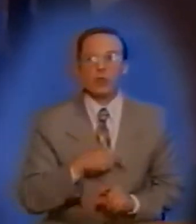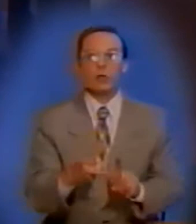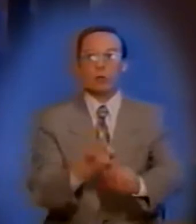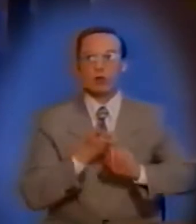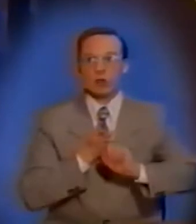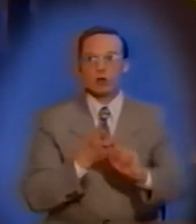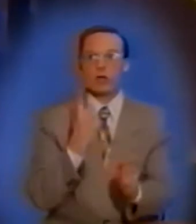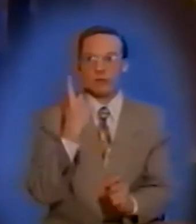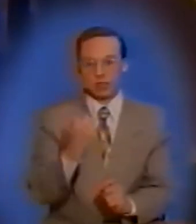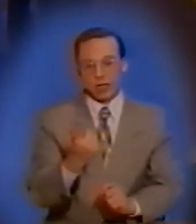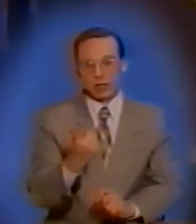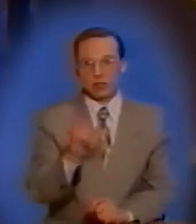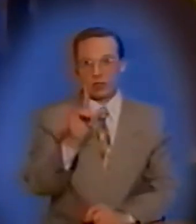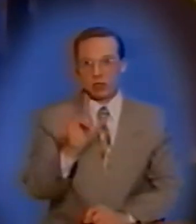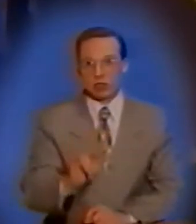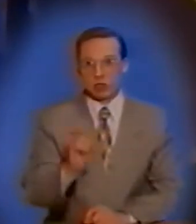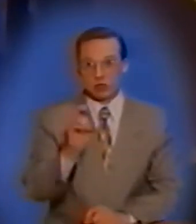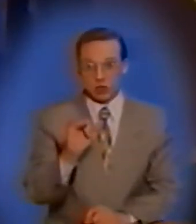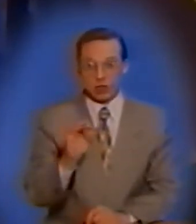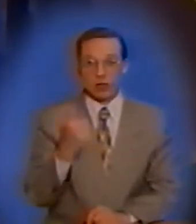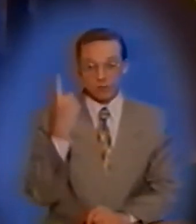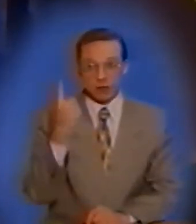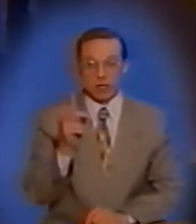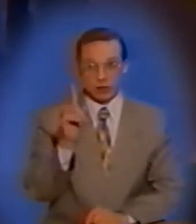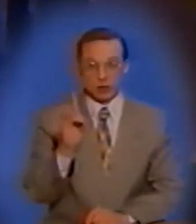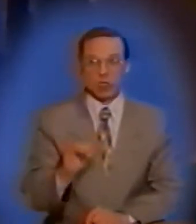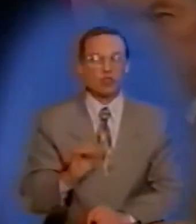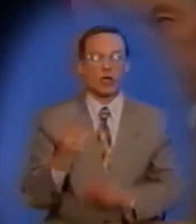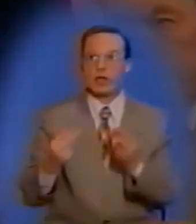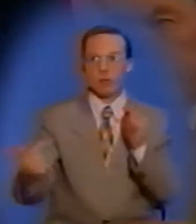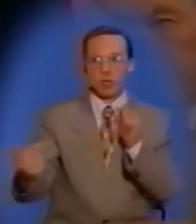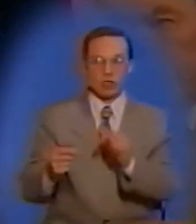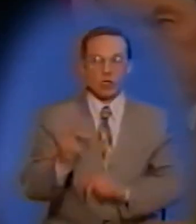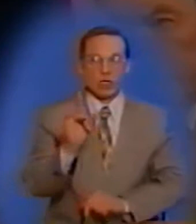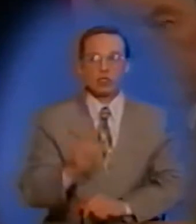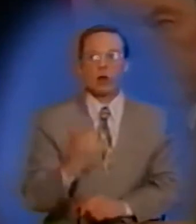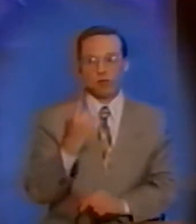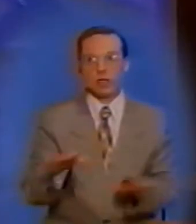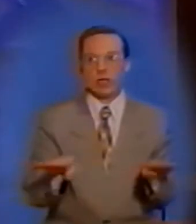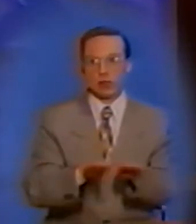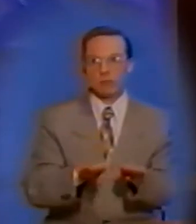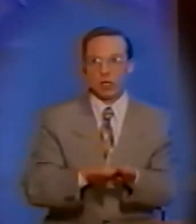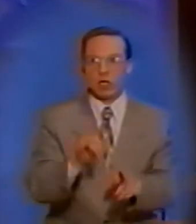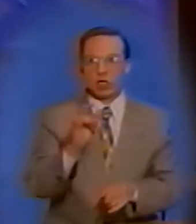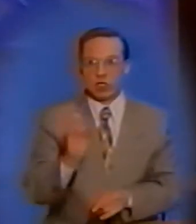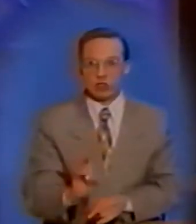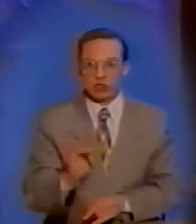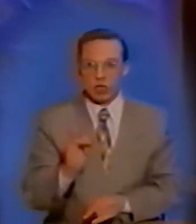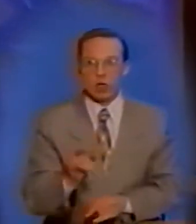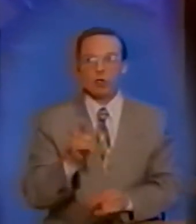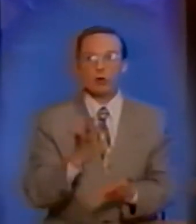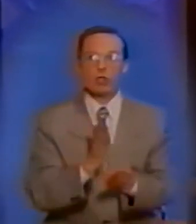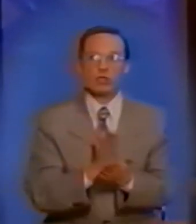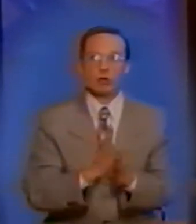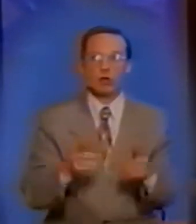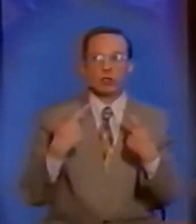potraukį vienai lyčiai. Vienai lyčiai, ne priešingai lyčiai, bet vienai lyčiai. Pojūti, jog tu esi